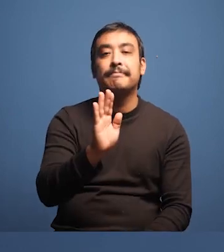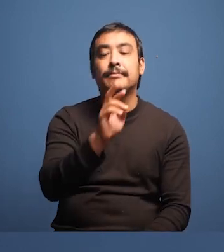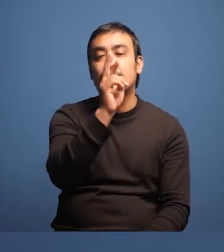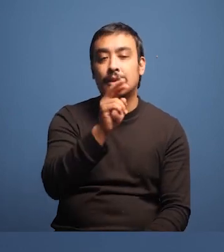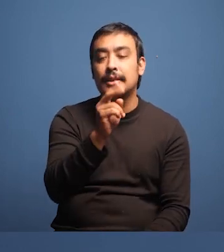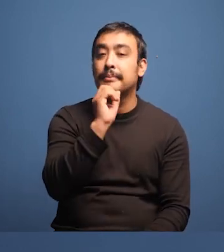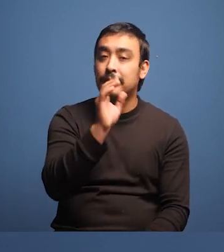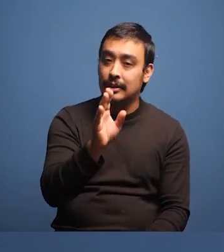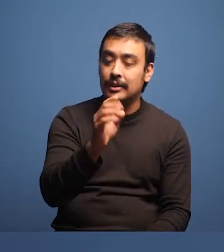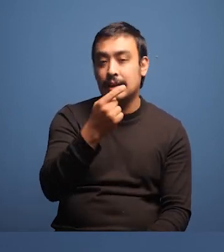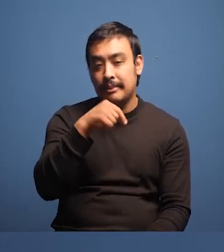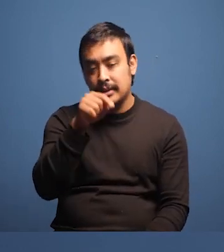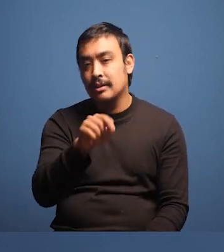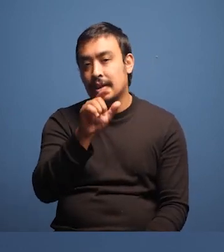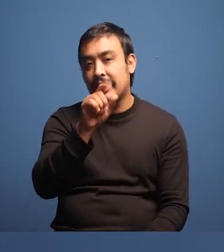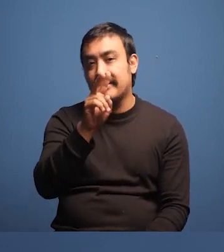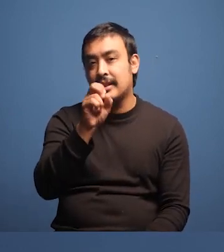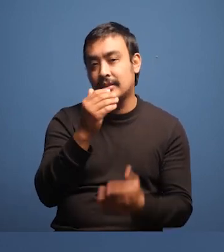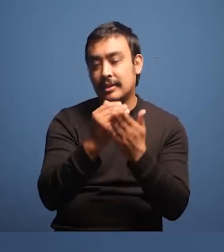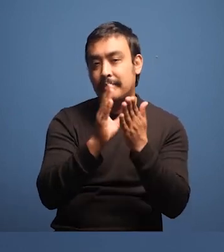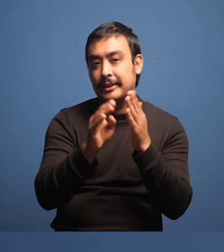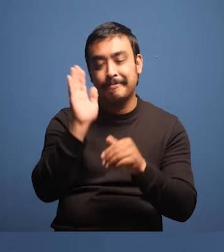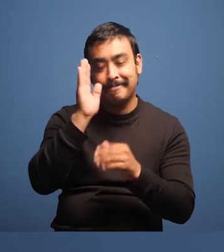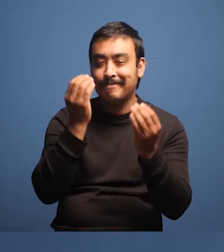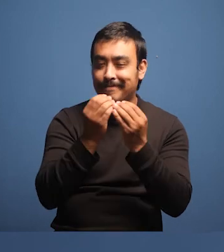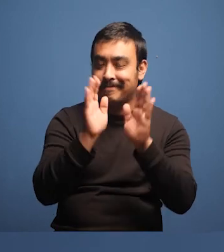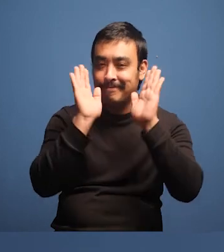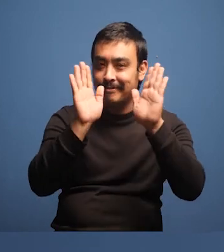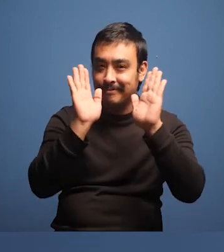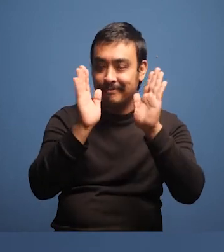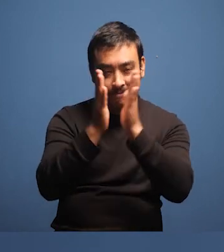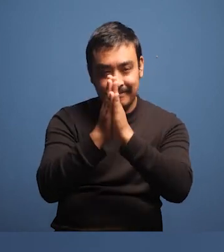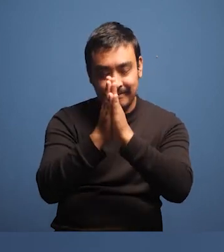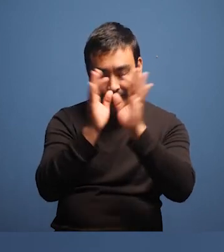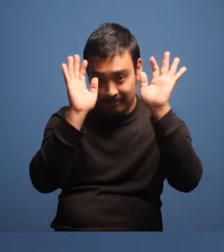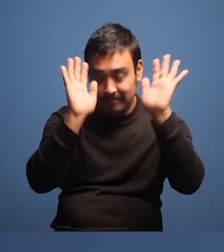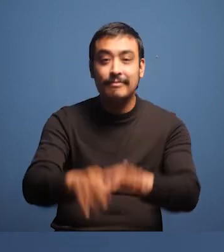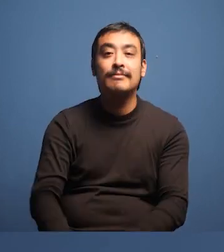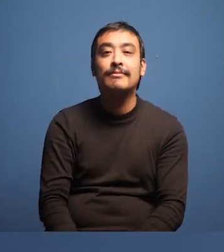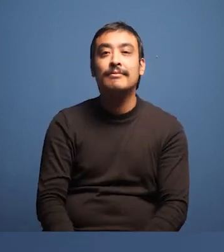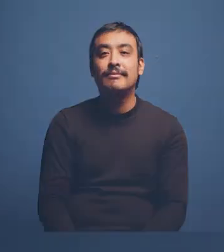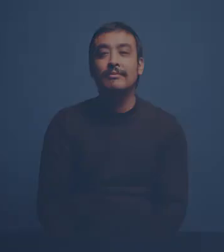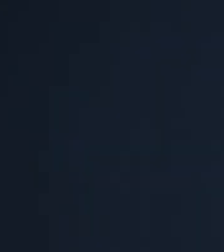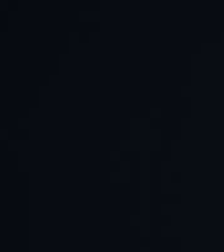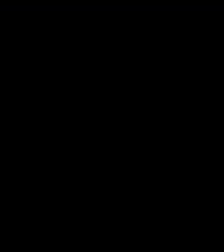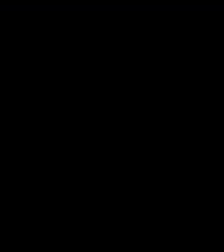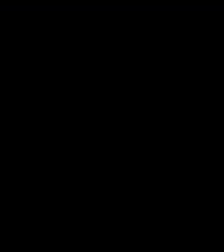यति भन्दै चाहिँ हामी यस लाइभ सेसनबाट चाहिँ बिदा माग्न चाहन्छौँ। धन्यवाद। थ्याङ्क यू फर जोइनिङ अस। बाई बाई। थ्याङ्क यू, बाई बाई।